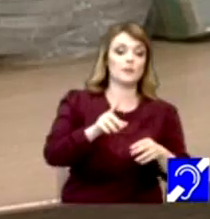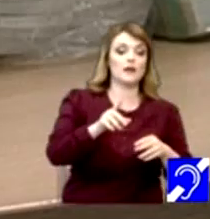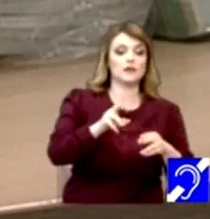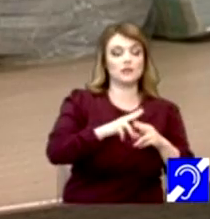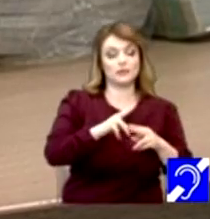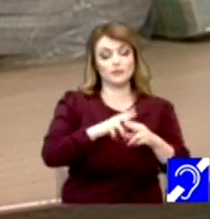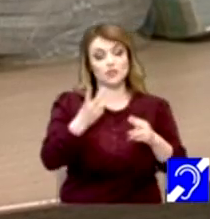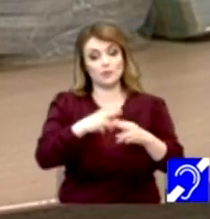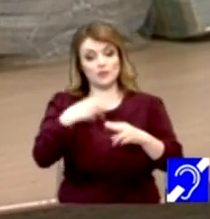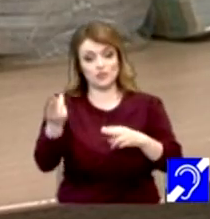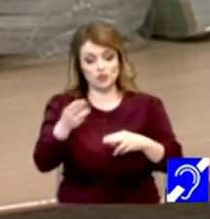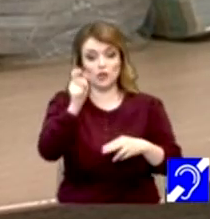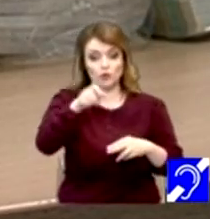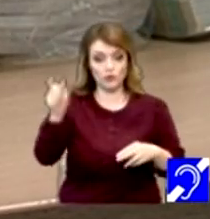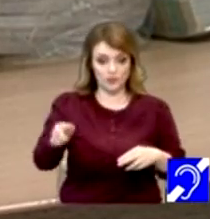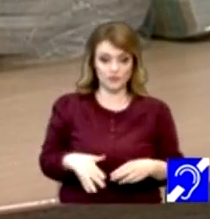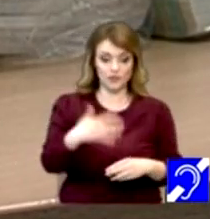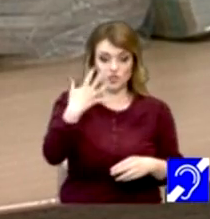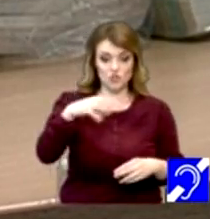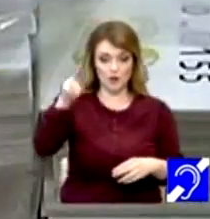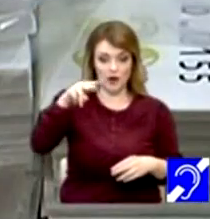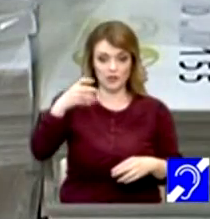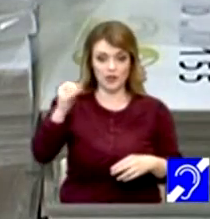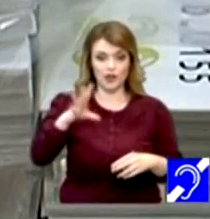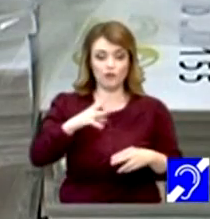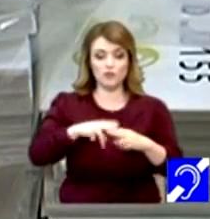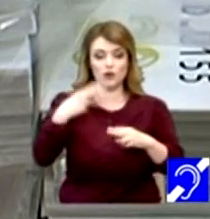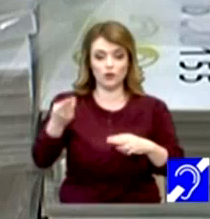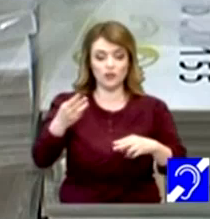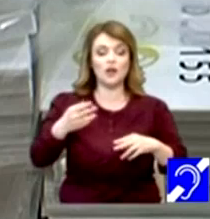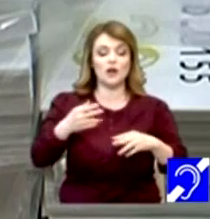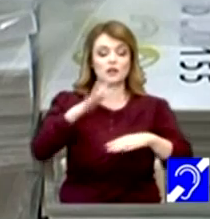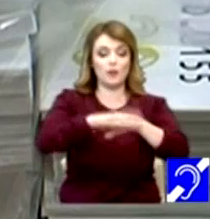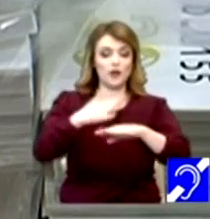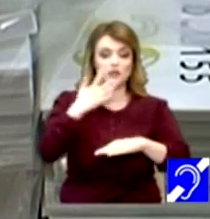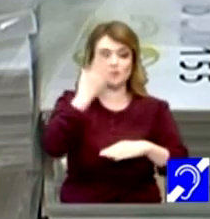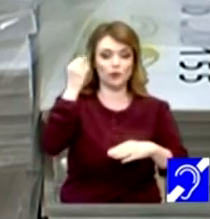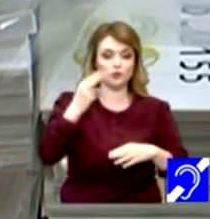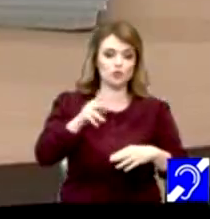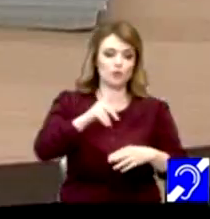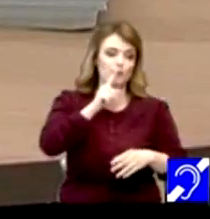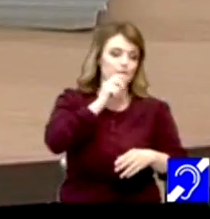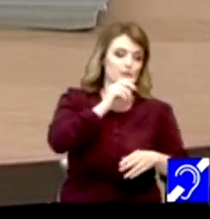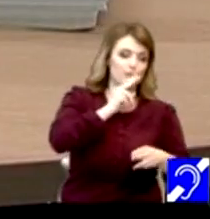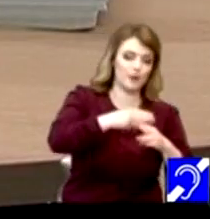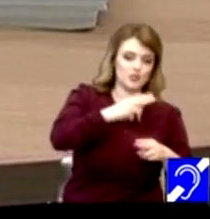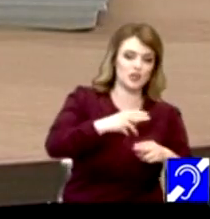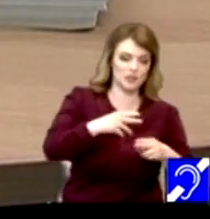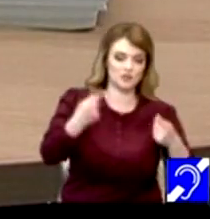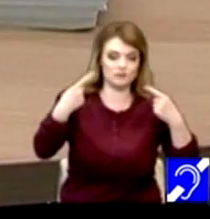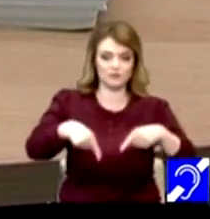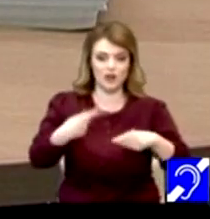în valoare totală de 13,5 miliarde de lei acordate de Banca Națională pentru a preveni falimentarea celor trei